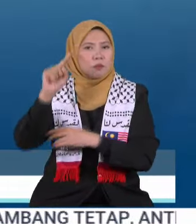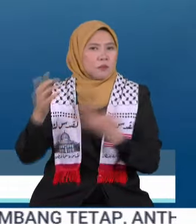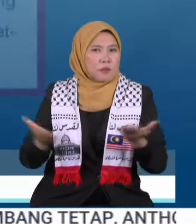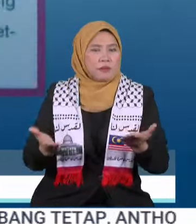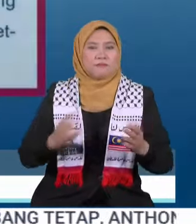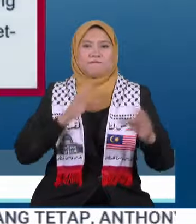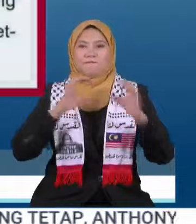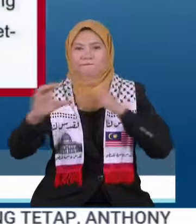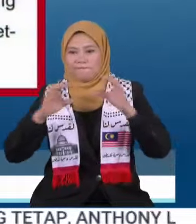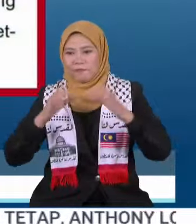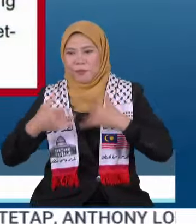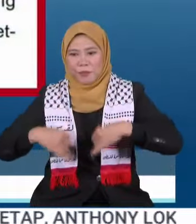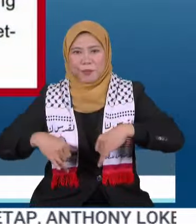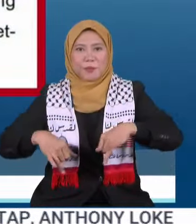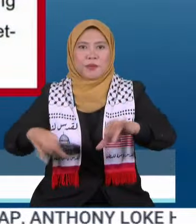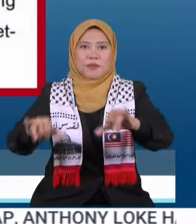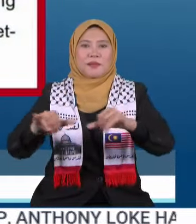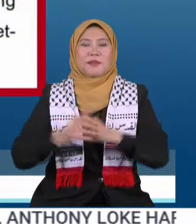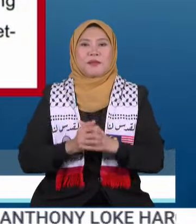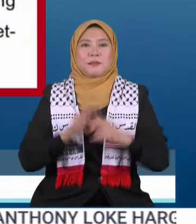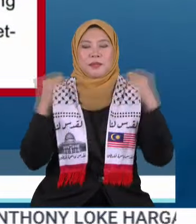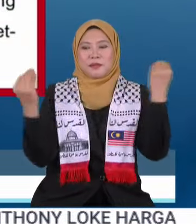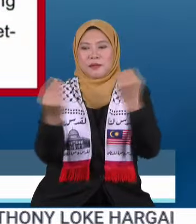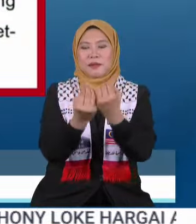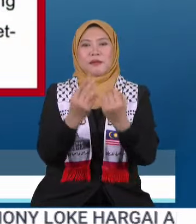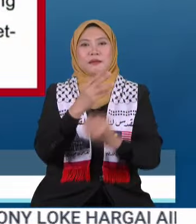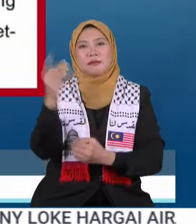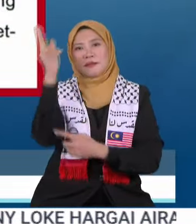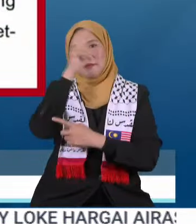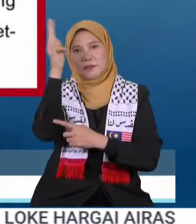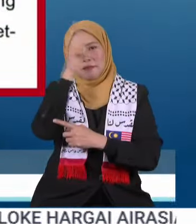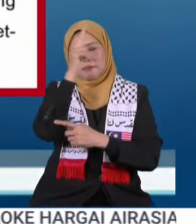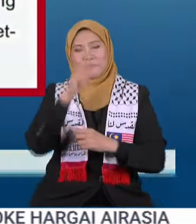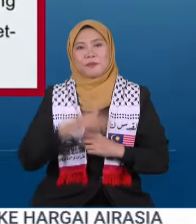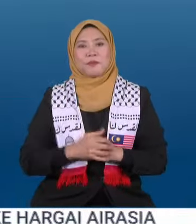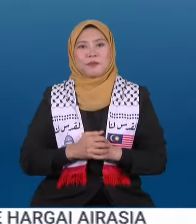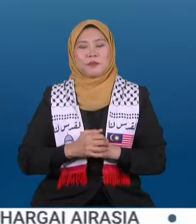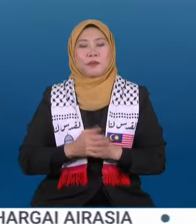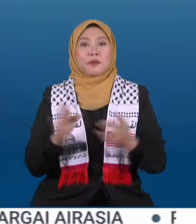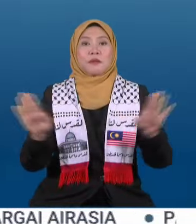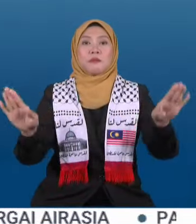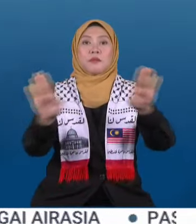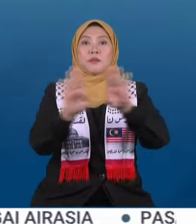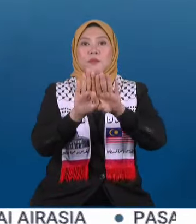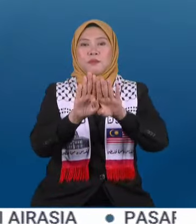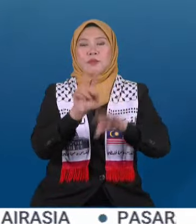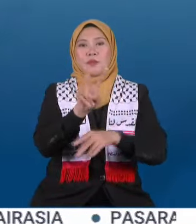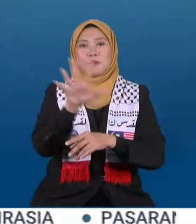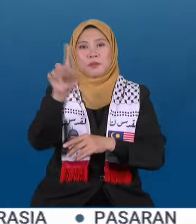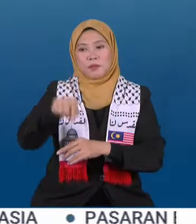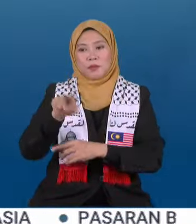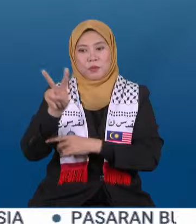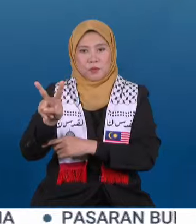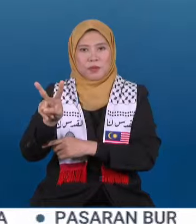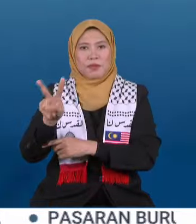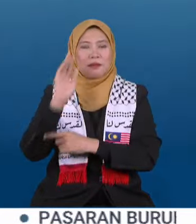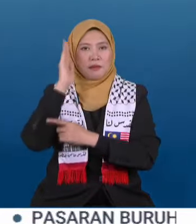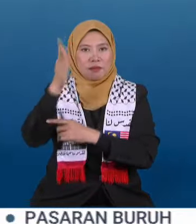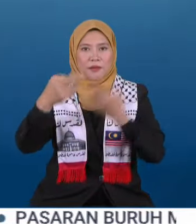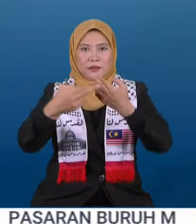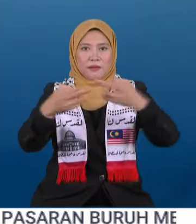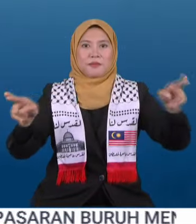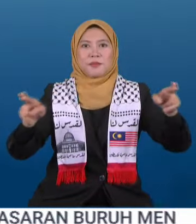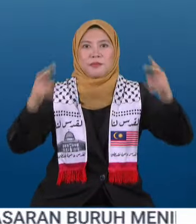saluran komunikasi berterusan antara masyarakat dan kerajaan. Majlis penutup pada 25 Februari bakal